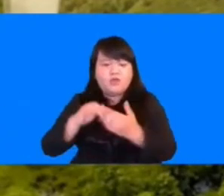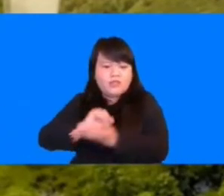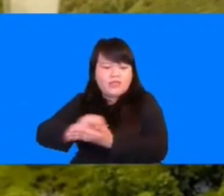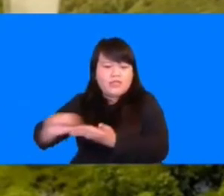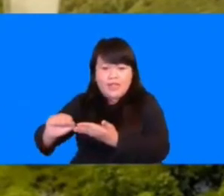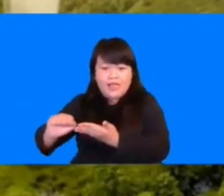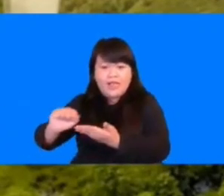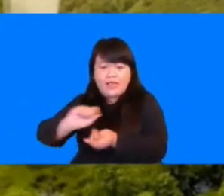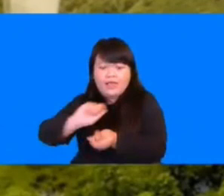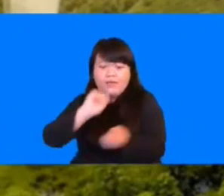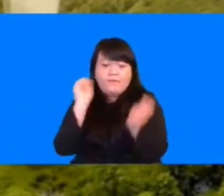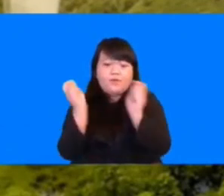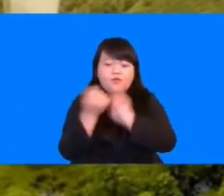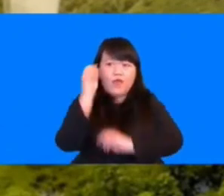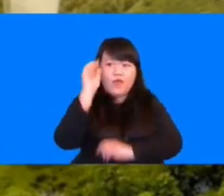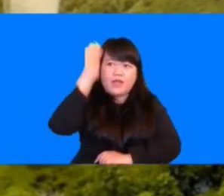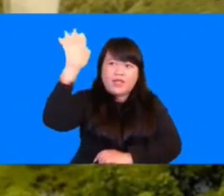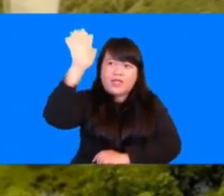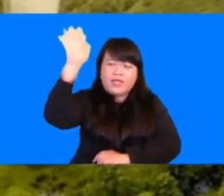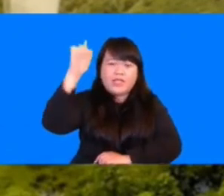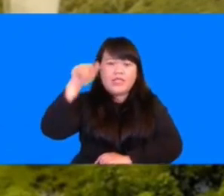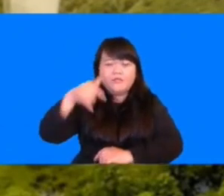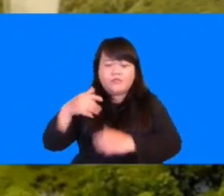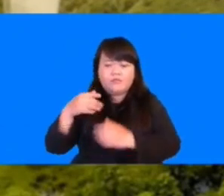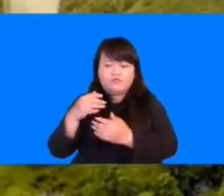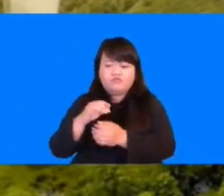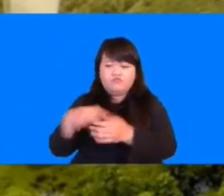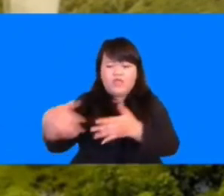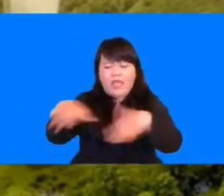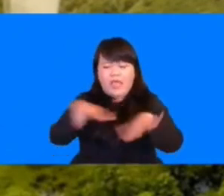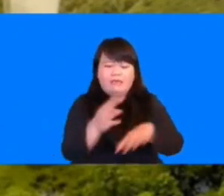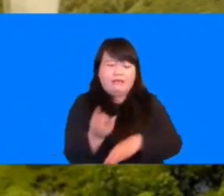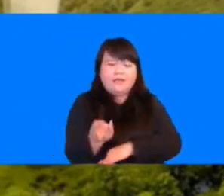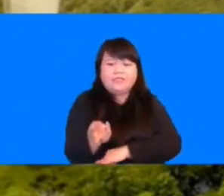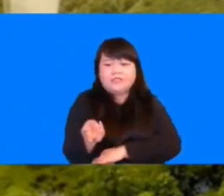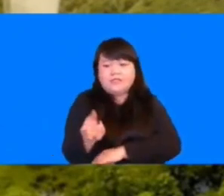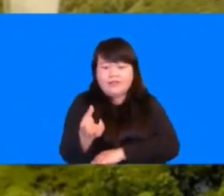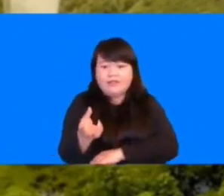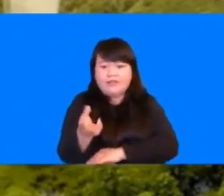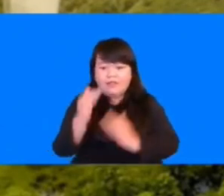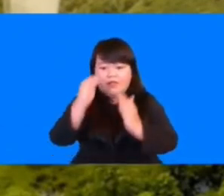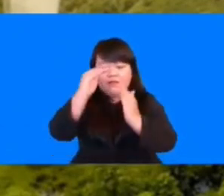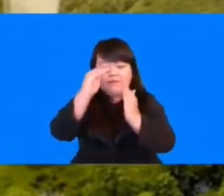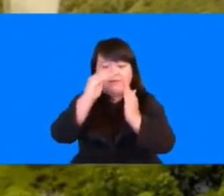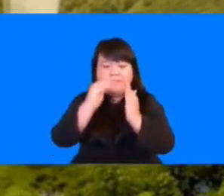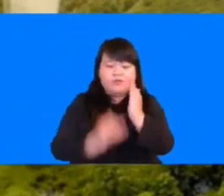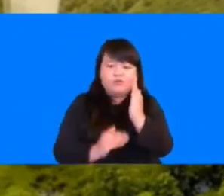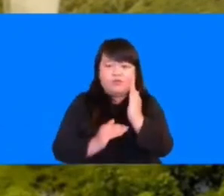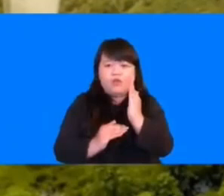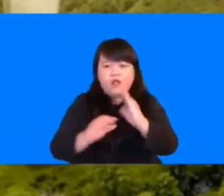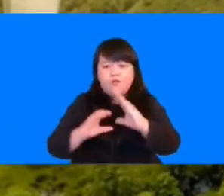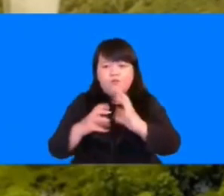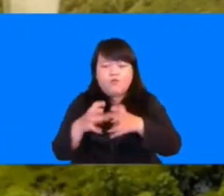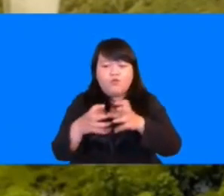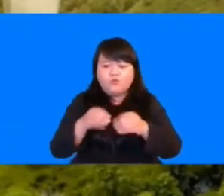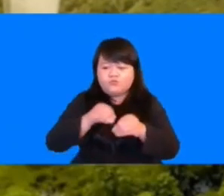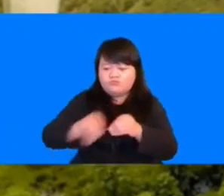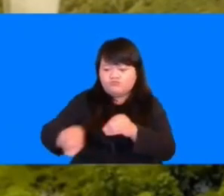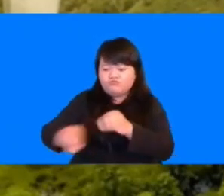perubahan iklim memberikan dampak terhadap kelangkaan air serta penurunan produktivitas